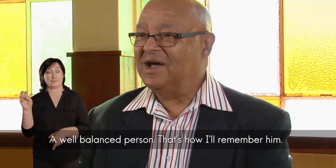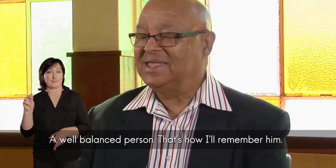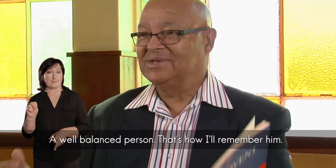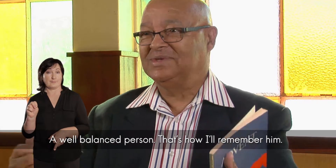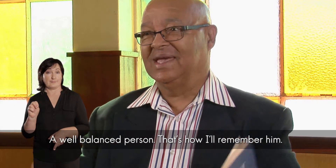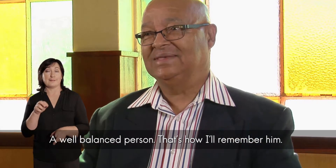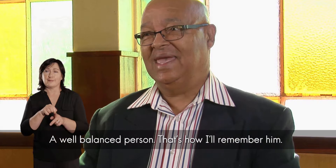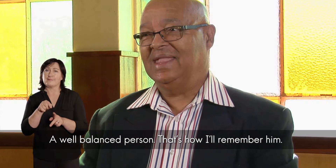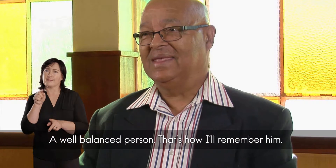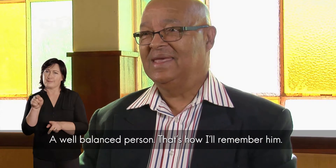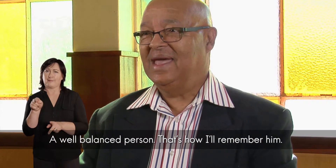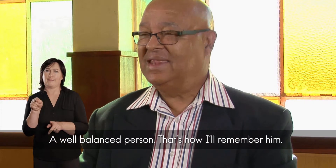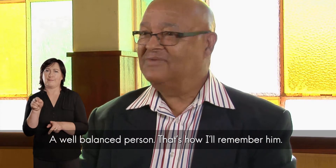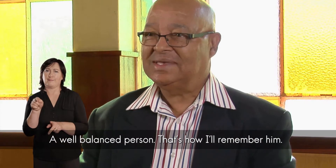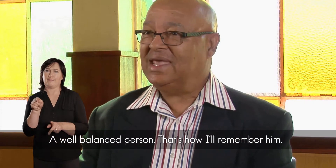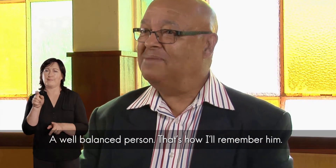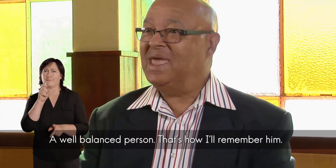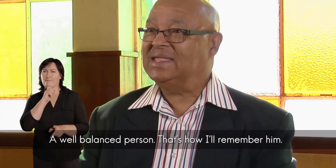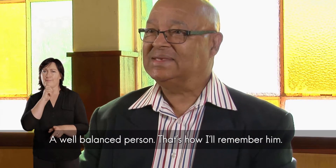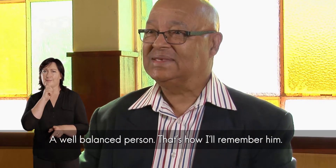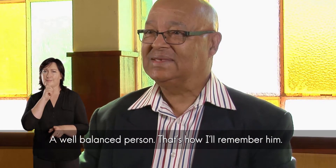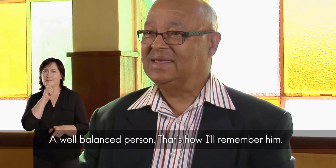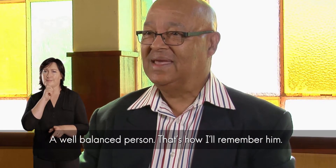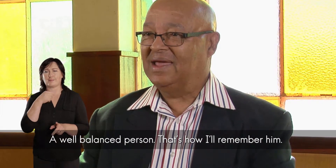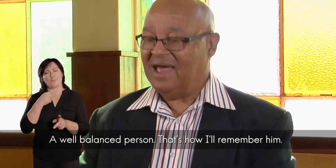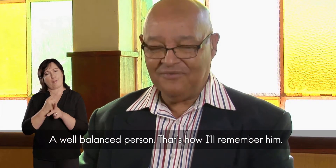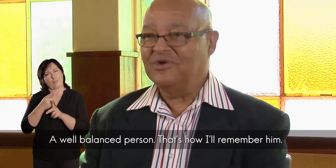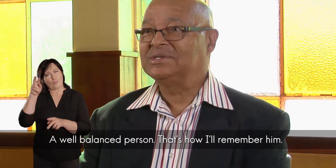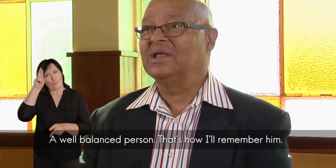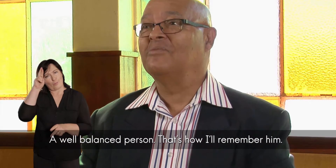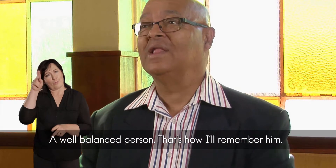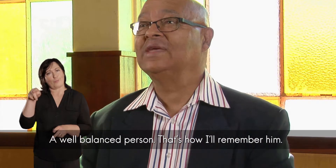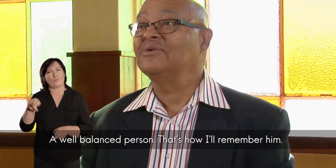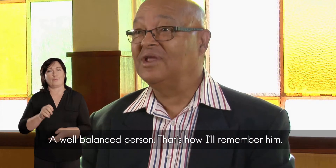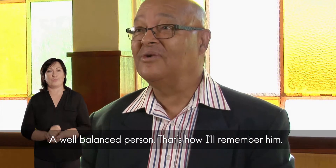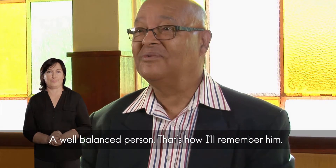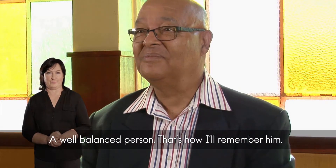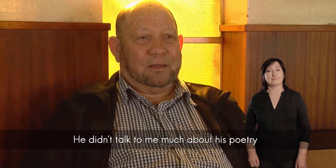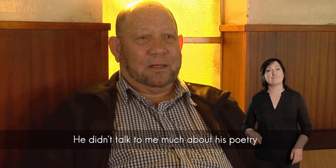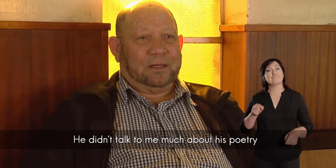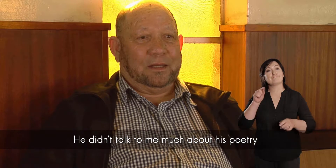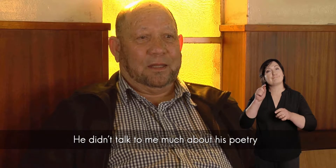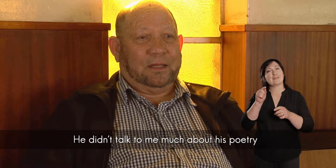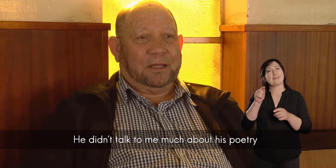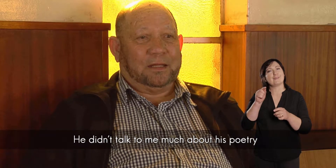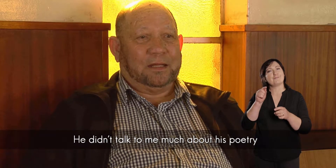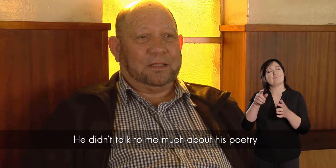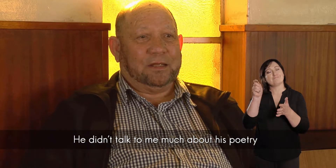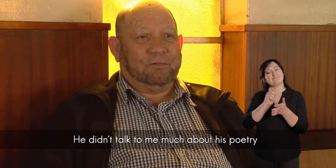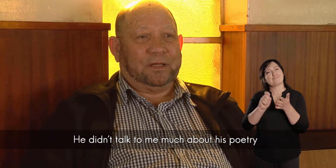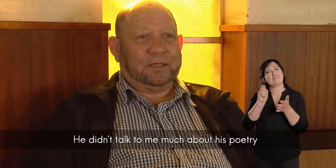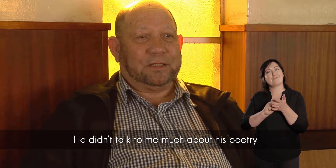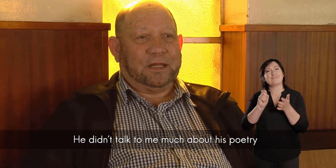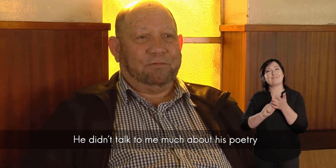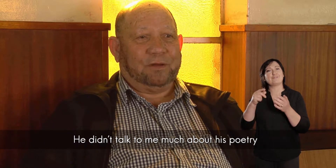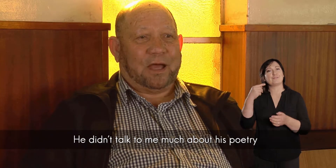eeuwigwichtig soos ek gesê het, en dit was hy die mens, en daarvoor sal ek hom altyd onthou. Die gedagte